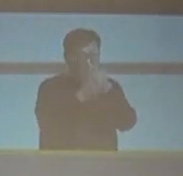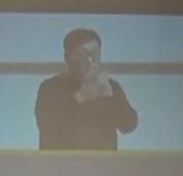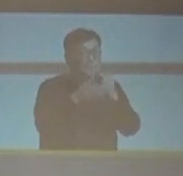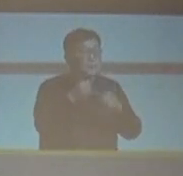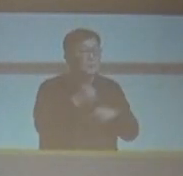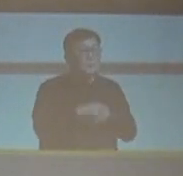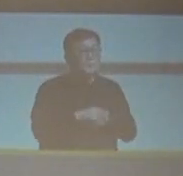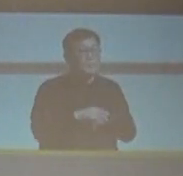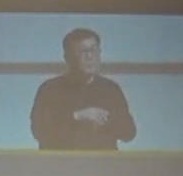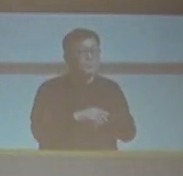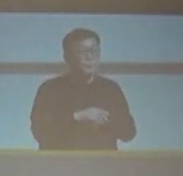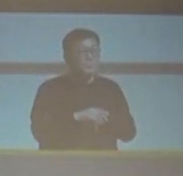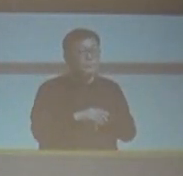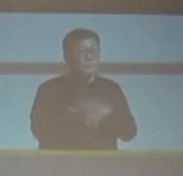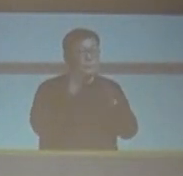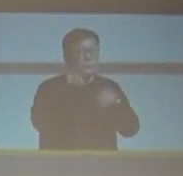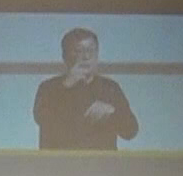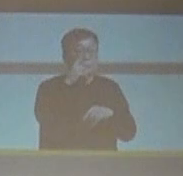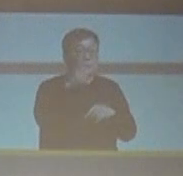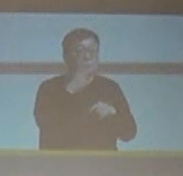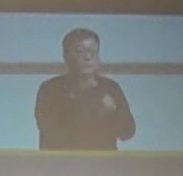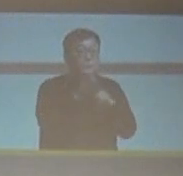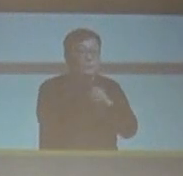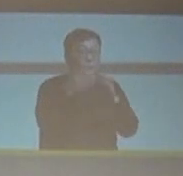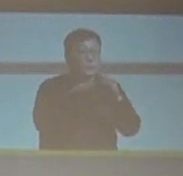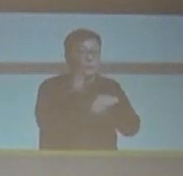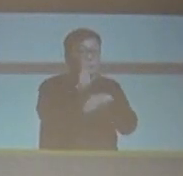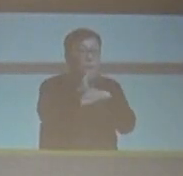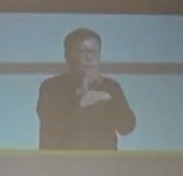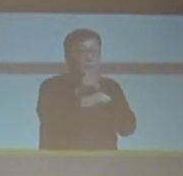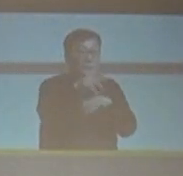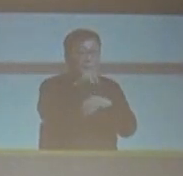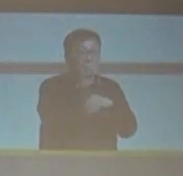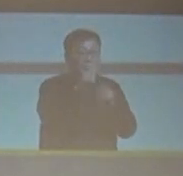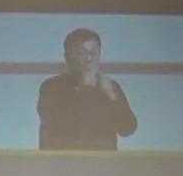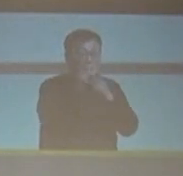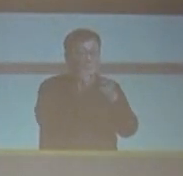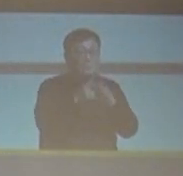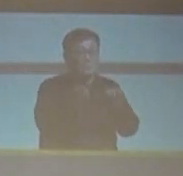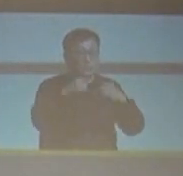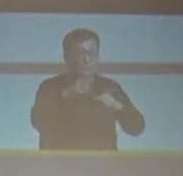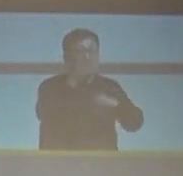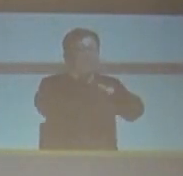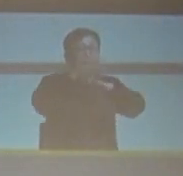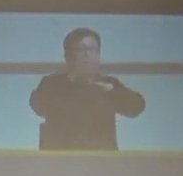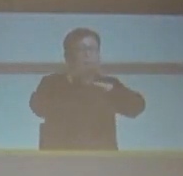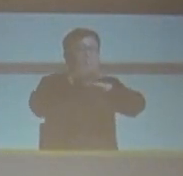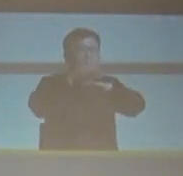하겠습니다. 네 오늘 신부들의 수다 공개방송 장미남 찾아주신 여러분 모두 감사드립니다.